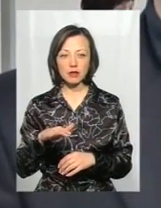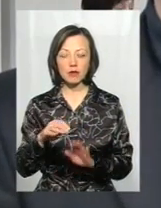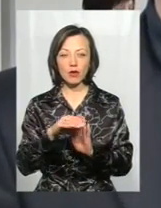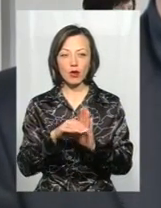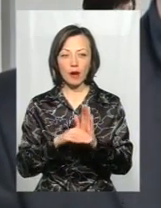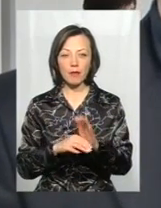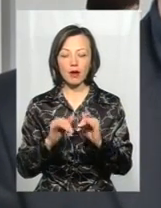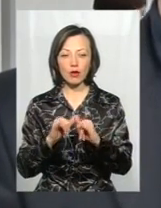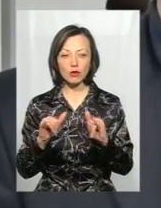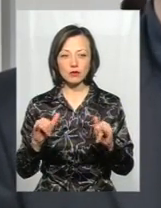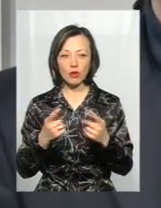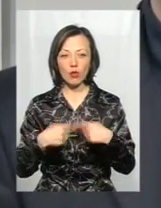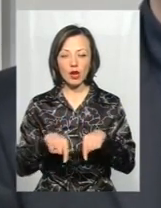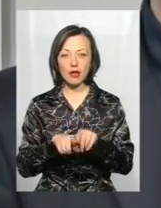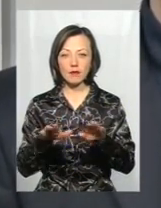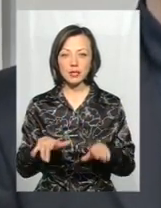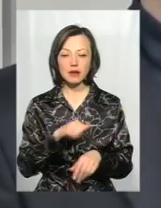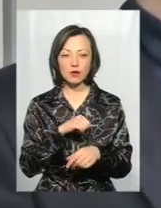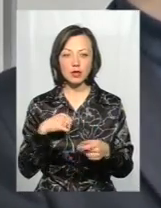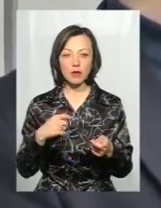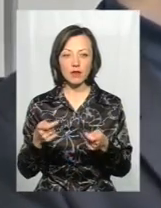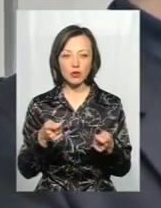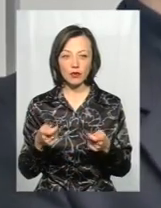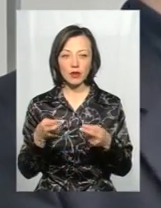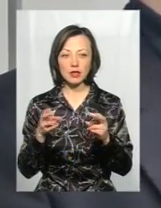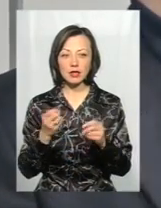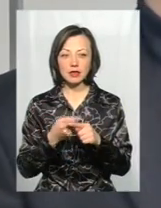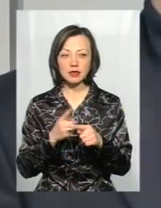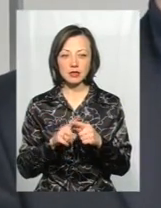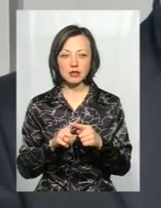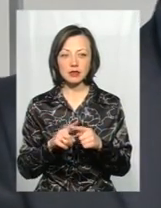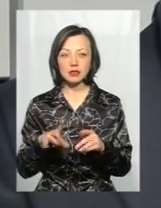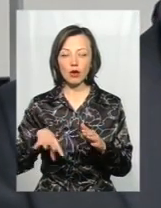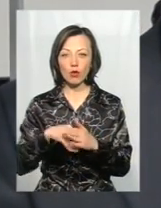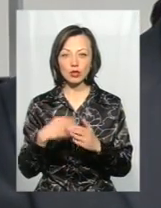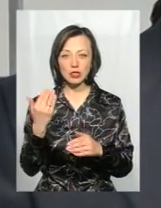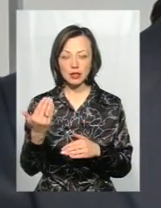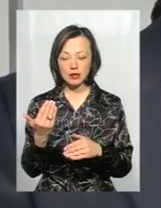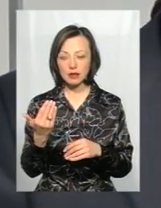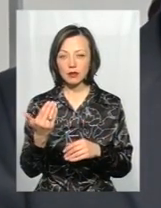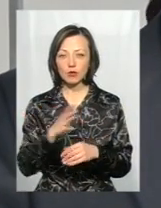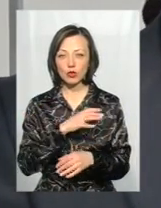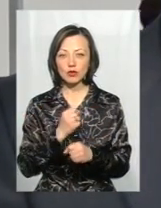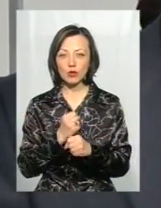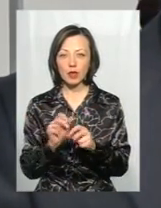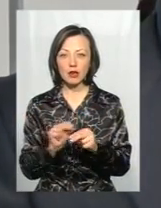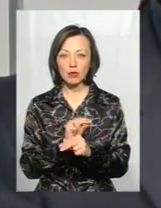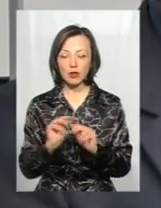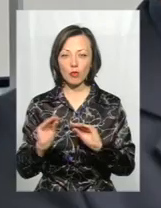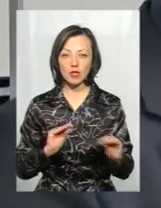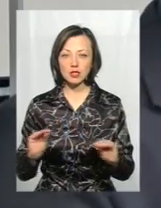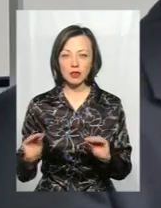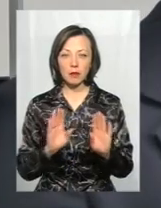програма розвитку органів місцевого самоврядування, де це за кошти їхні, скажімо, було зроблено ремонти,